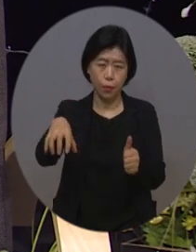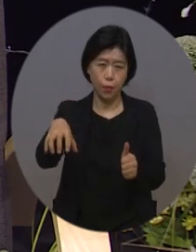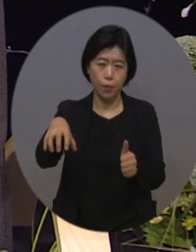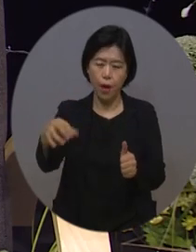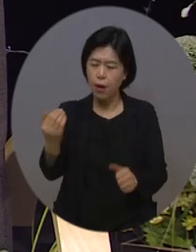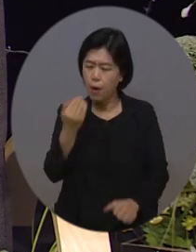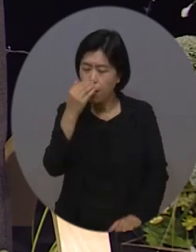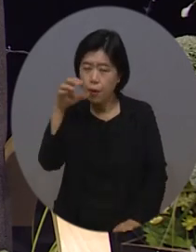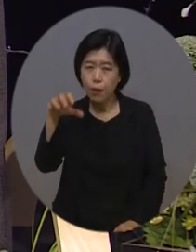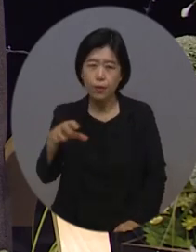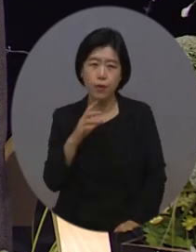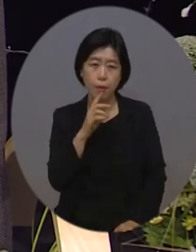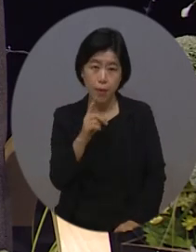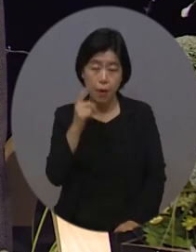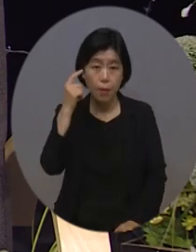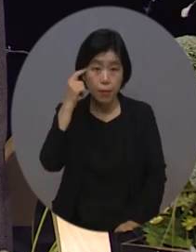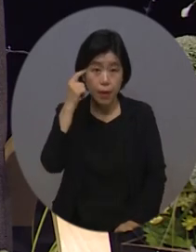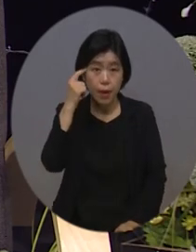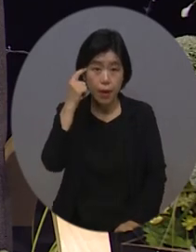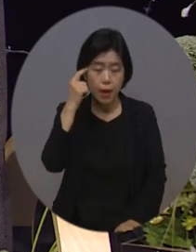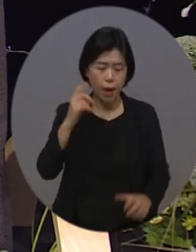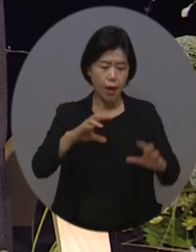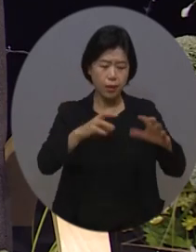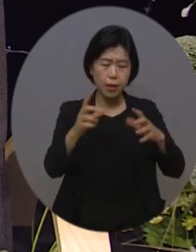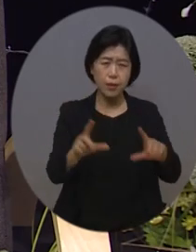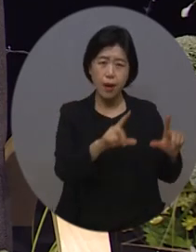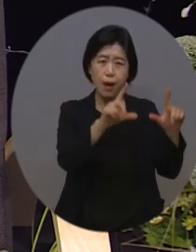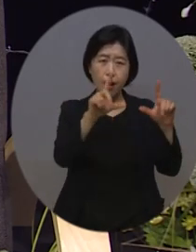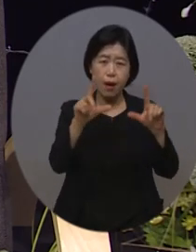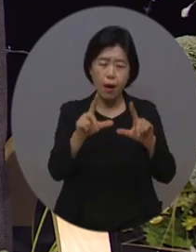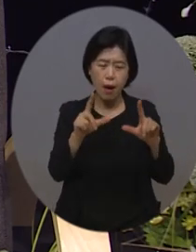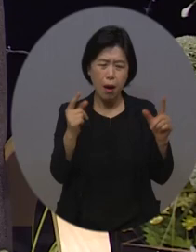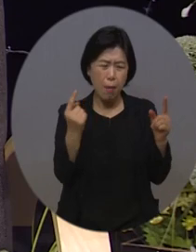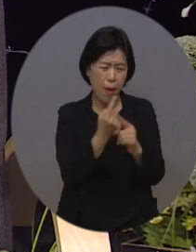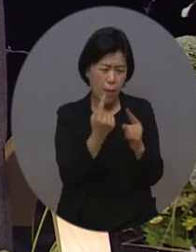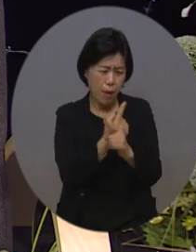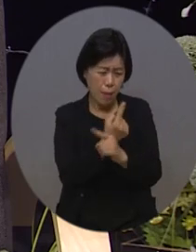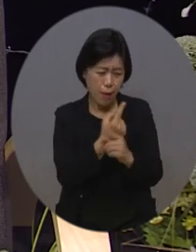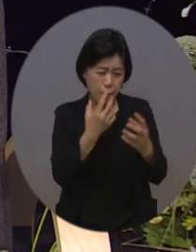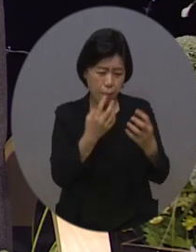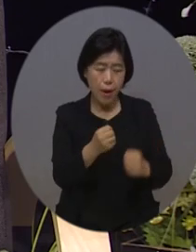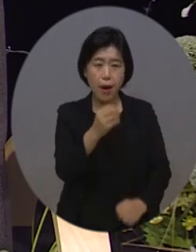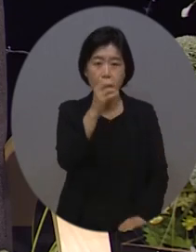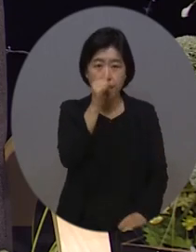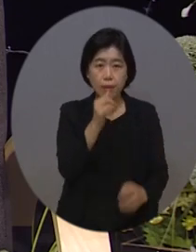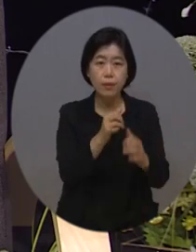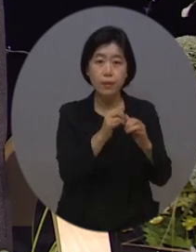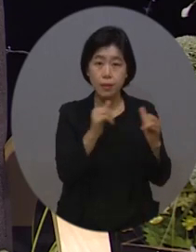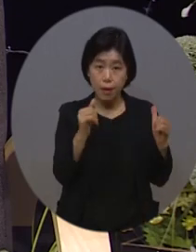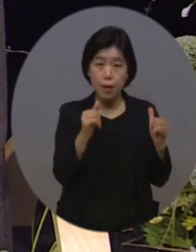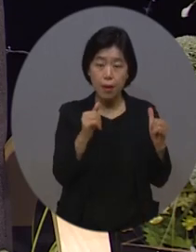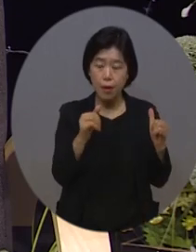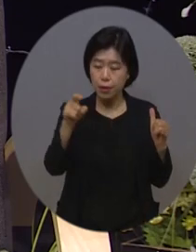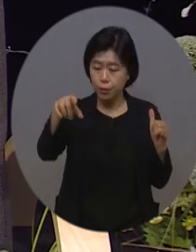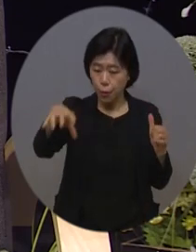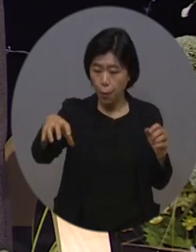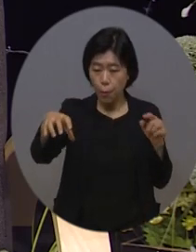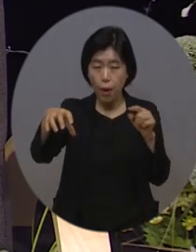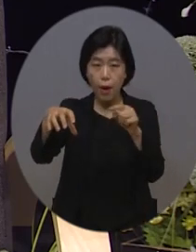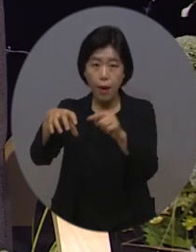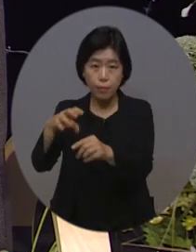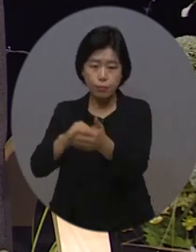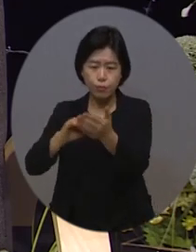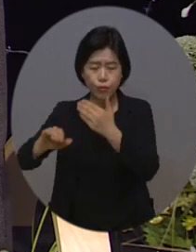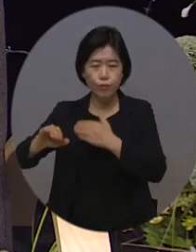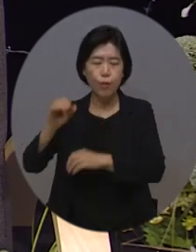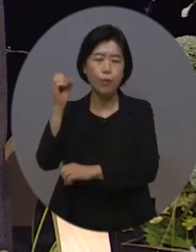변질된 현대인에서 본래 형상인 자연인으로 돌아온 자신을 발견하기도 하기